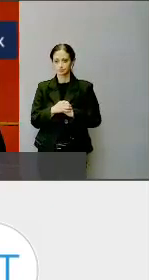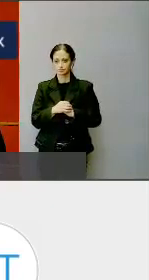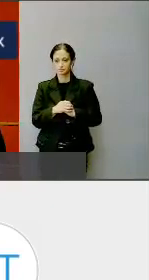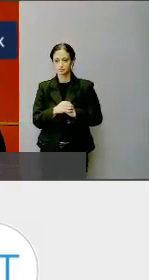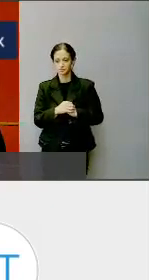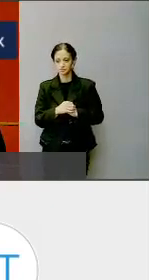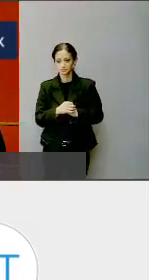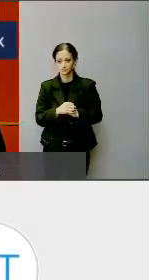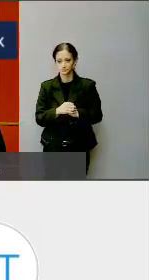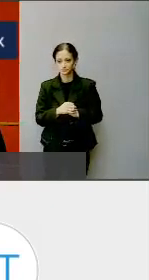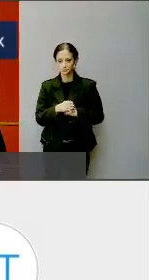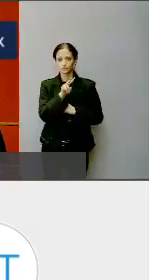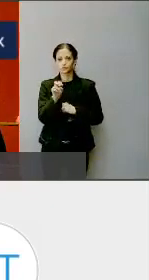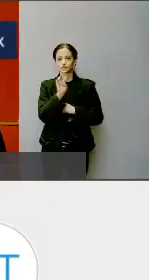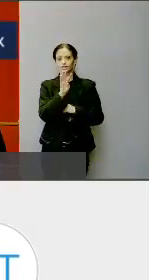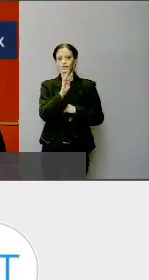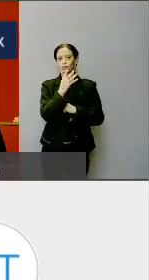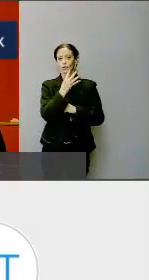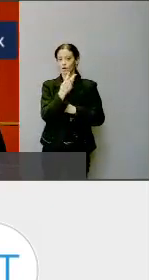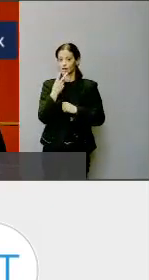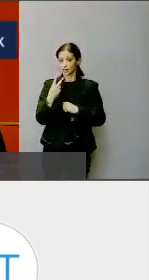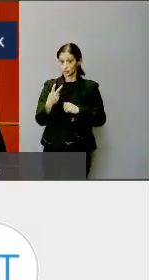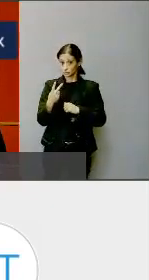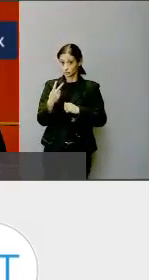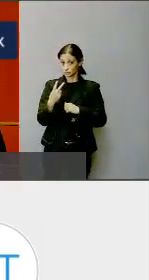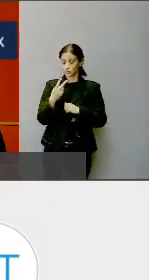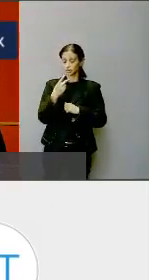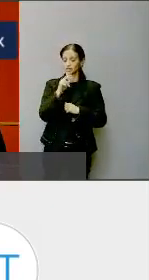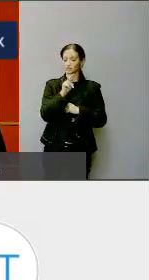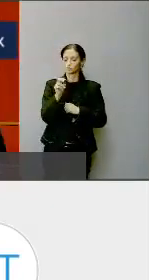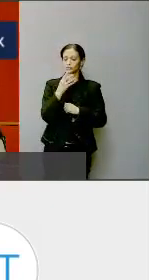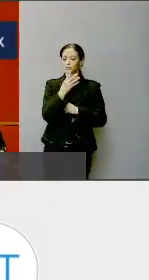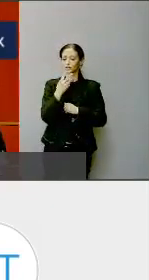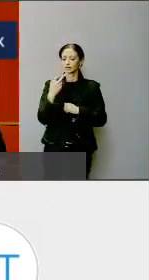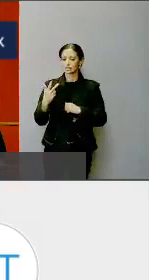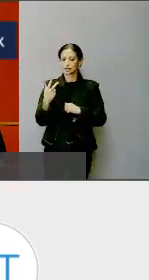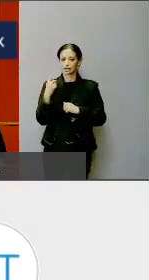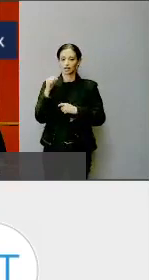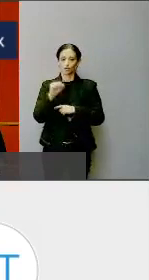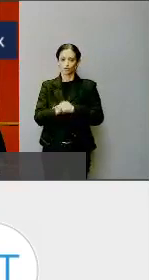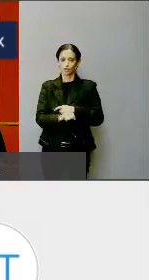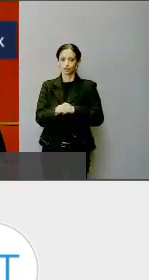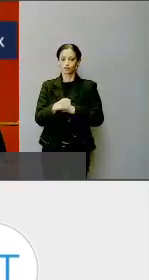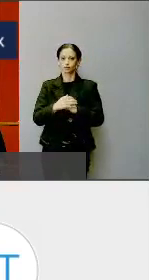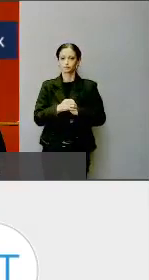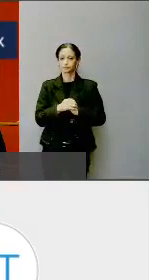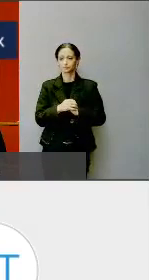qua radu e 142 243 contrario